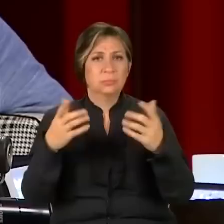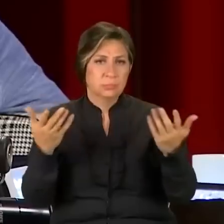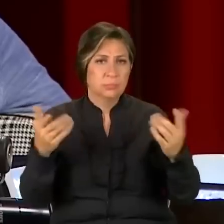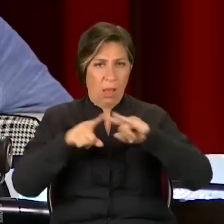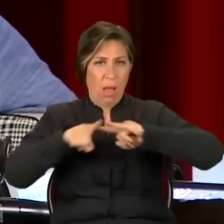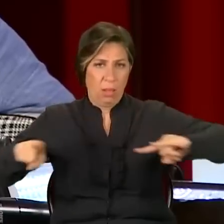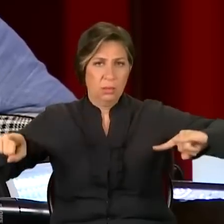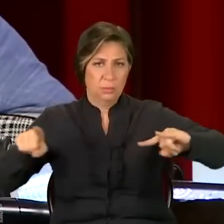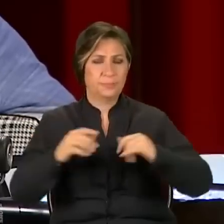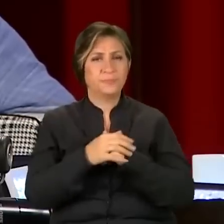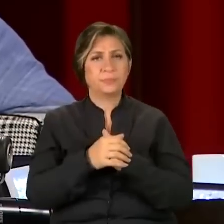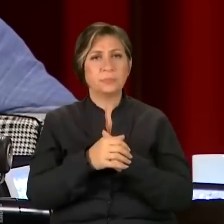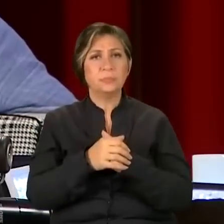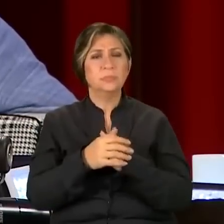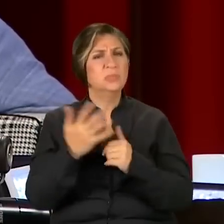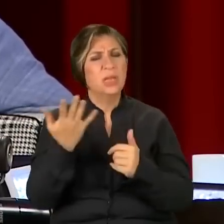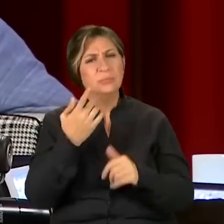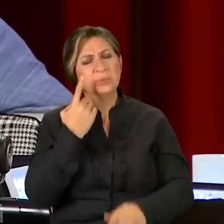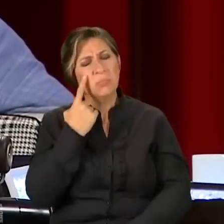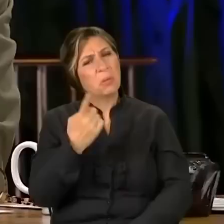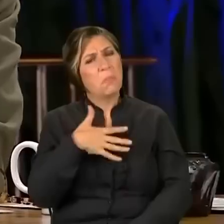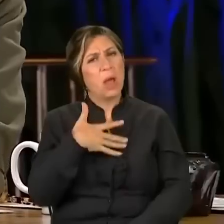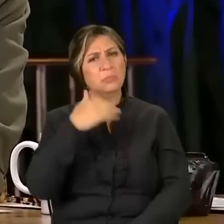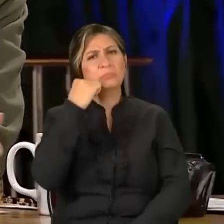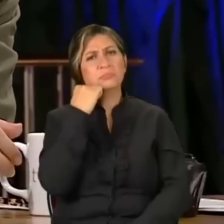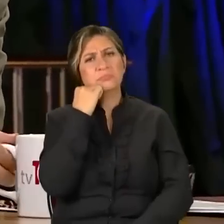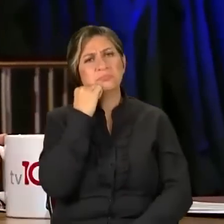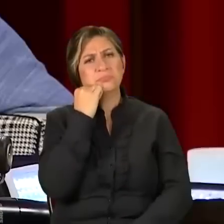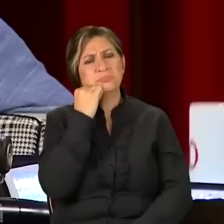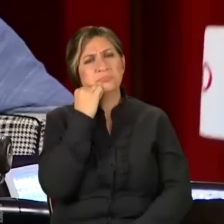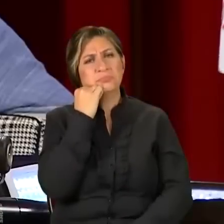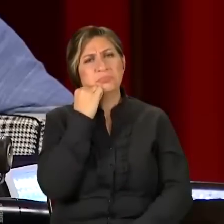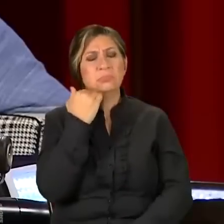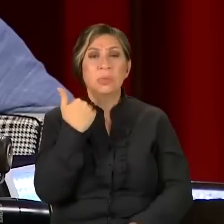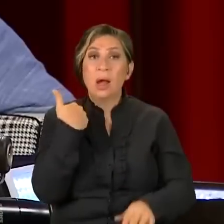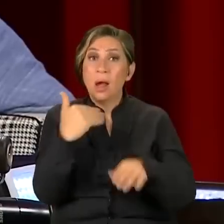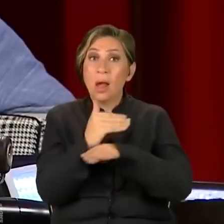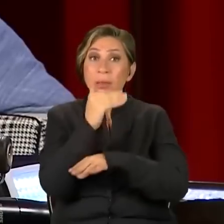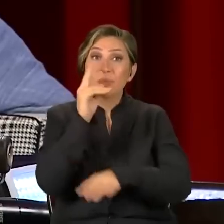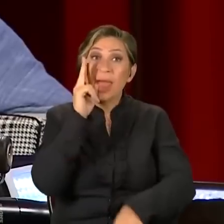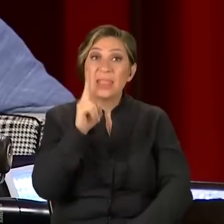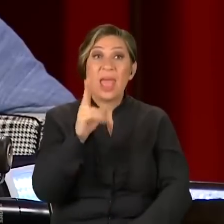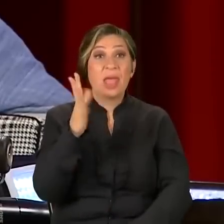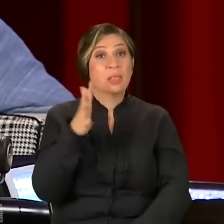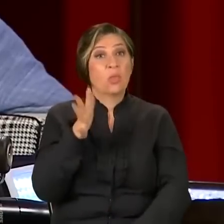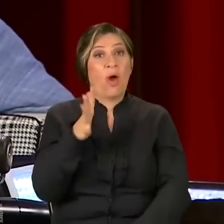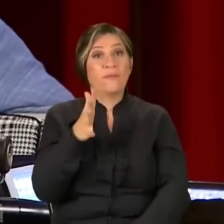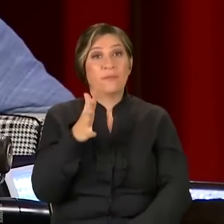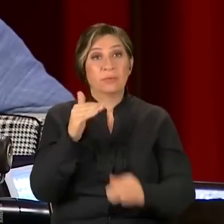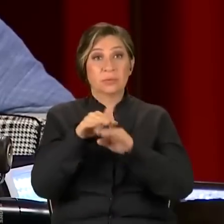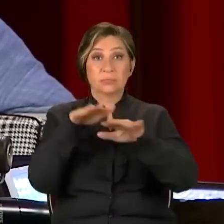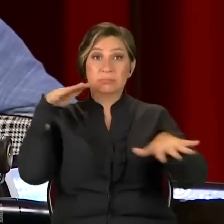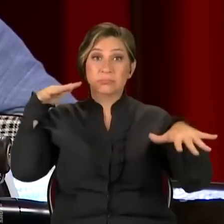Tamam, halı geldi falan filan. Neymiş dedim ben şuna, gidip bir bakayım dedim. Yani hayatımda gördüğüm en enteresan